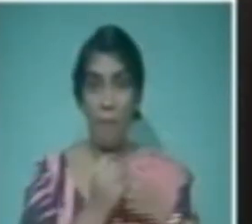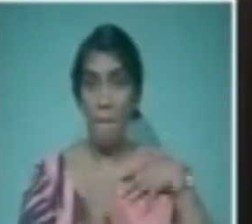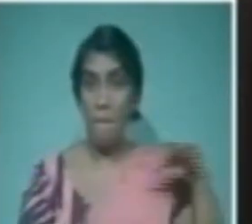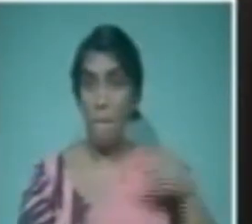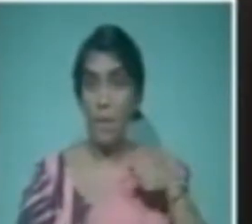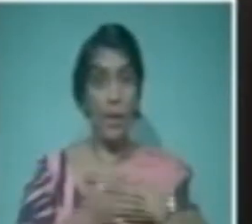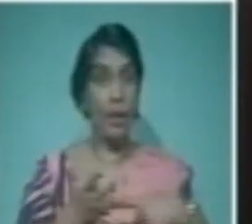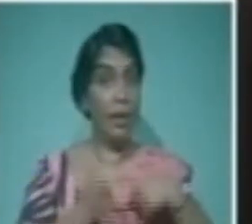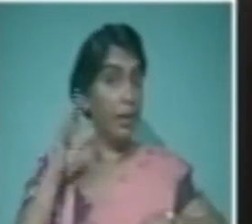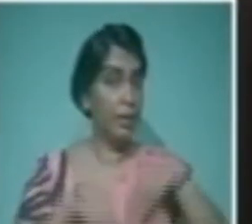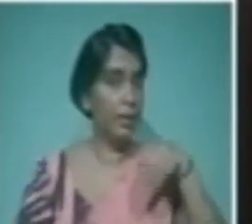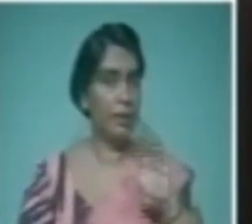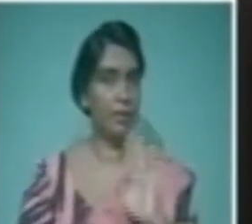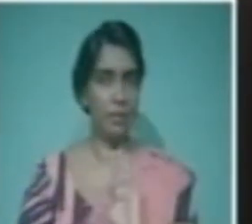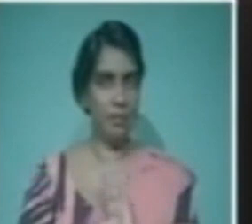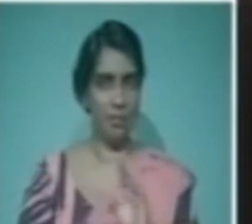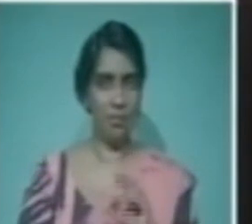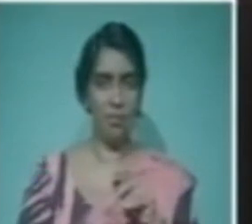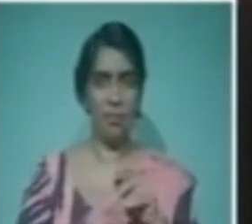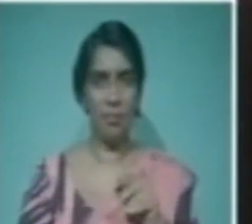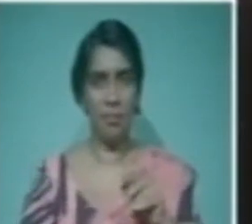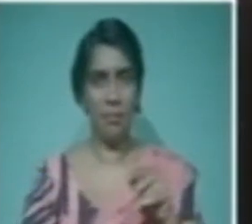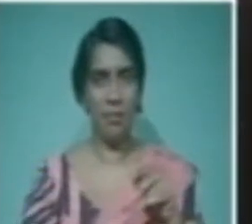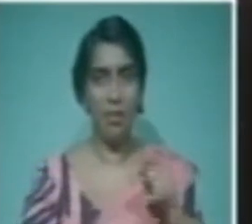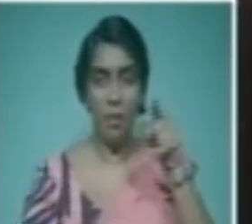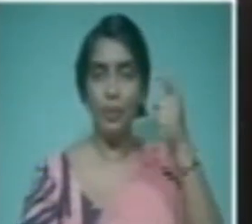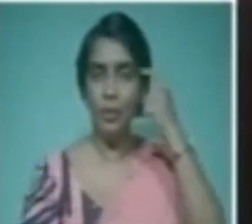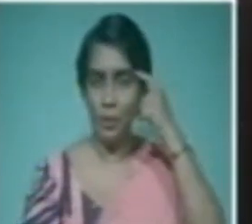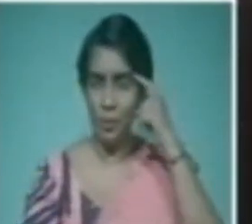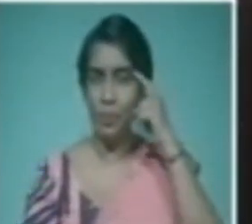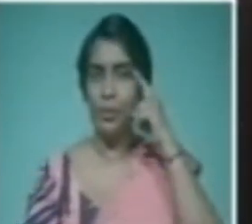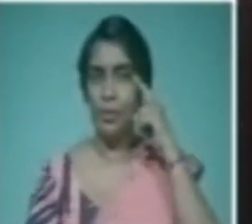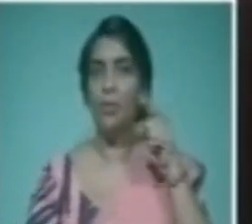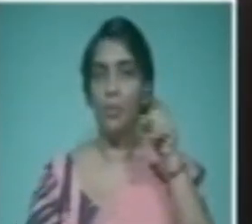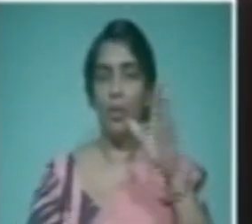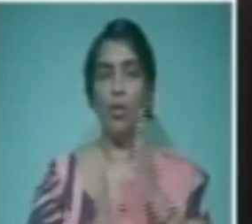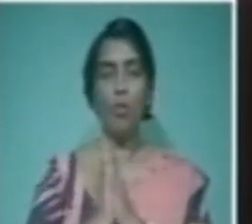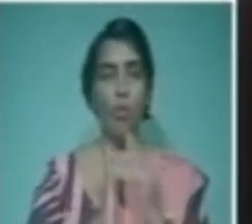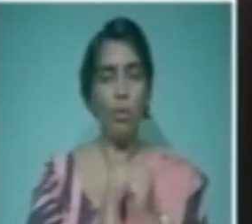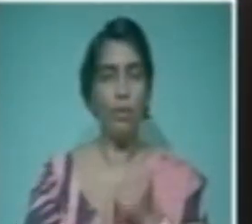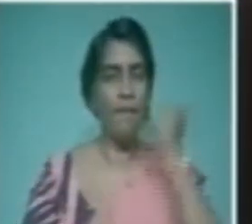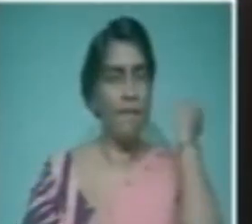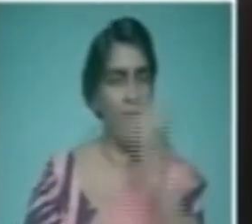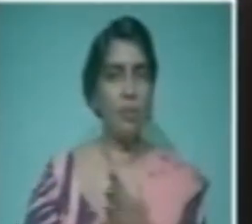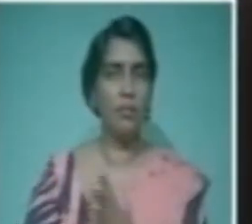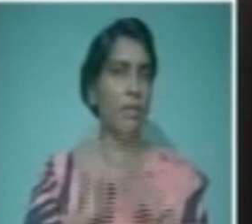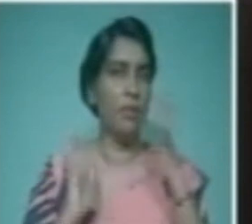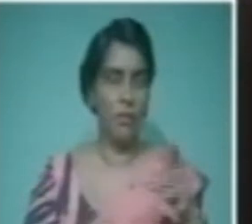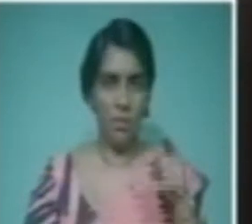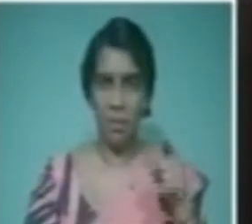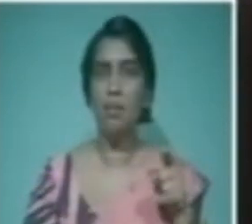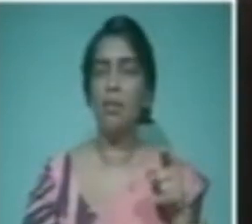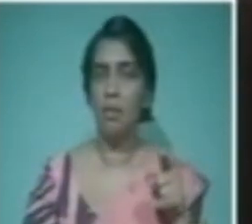කරලා දේශපාලනය කරන්න නෙවෙයි. ඔබ වහන්සේම දන්නවා ඉතාමත්ම නිඳිත ආකාරයට බුදුදහමට ලොකුම කැලලක් ඇති වුණා